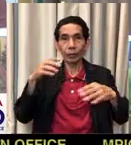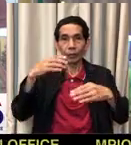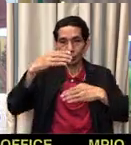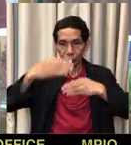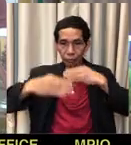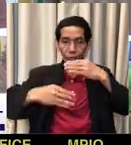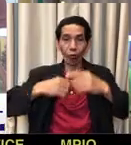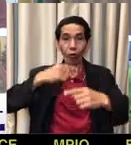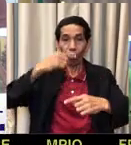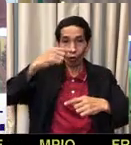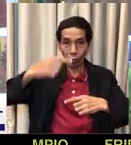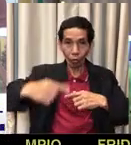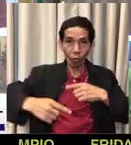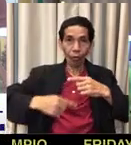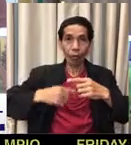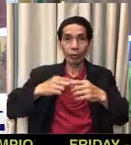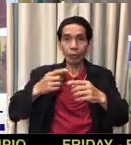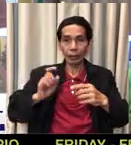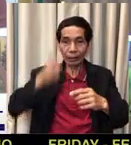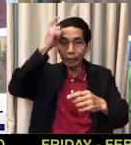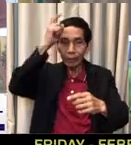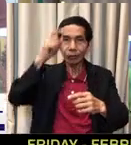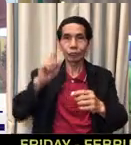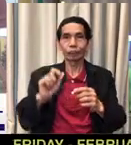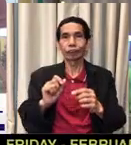mo, kiklik yun.